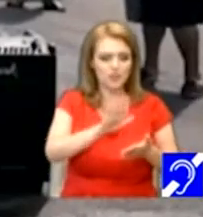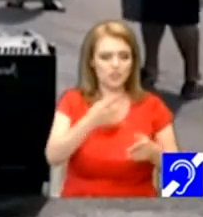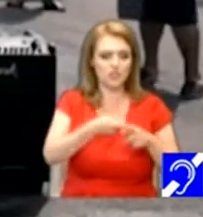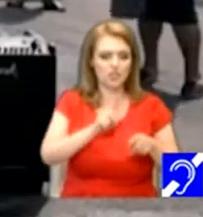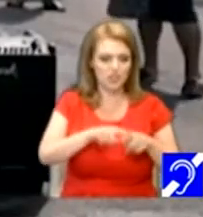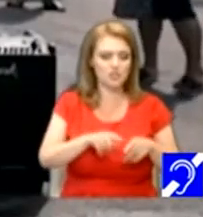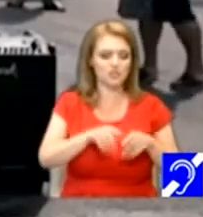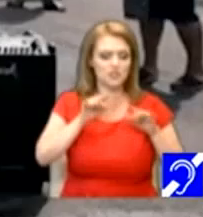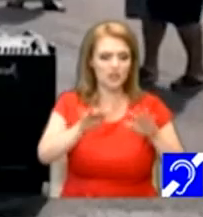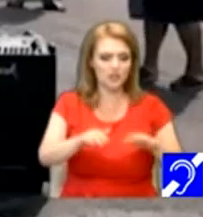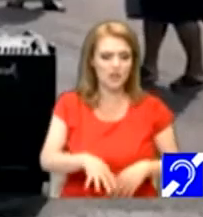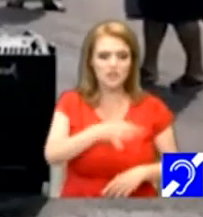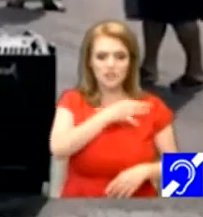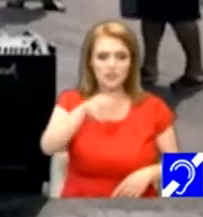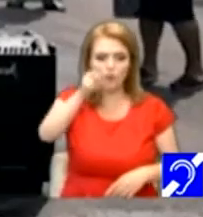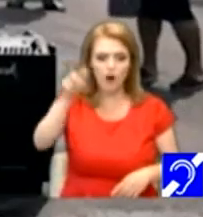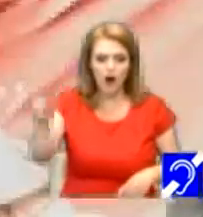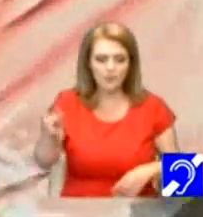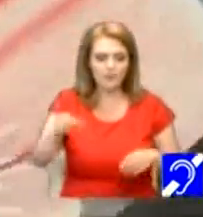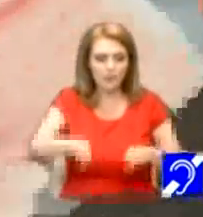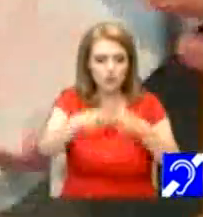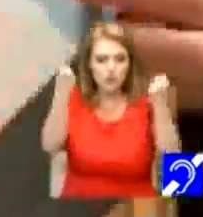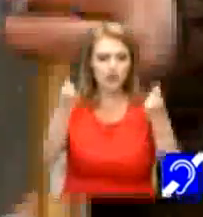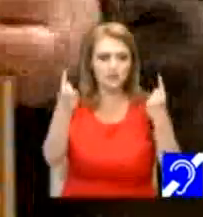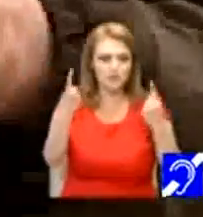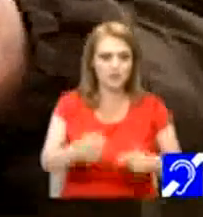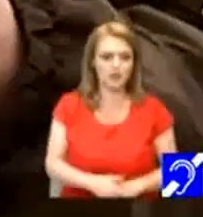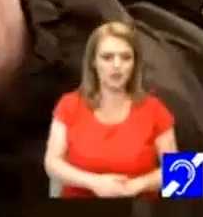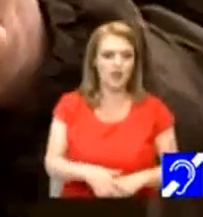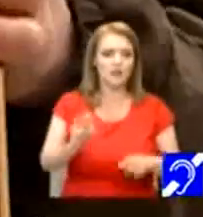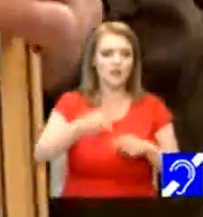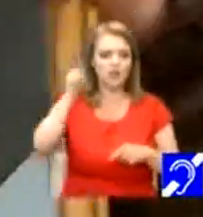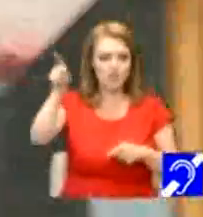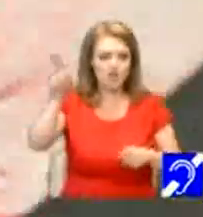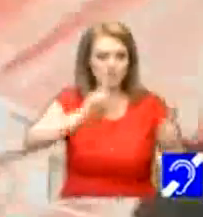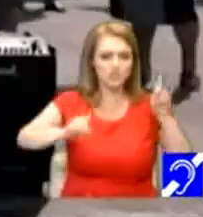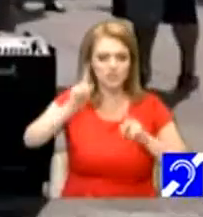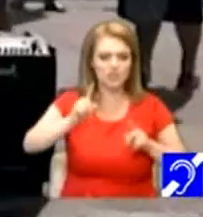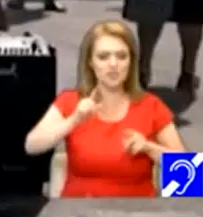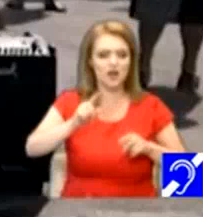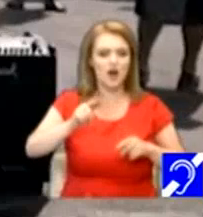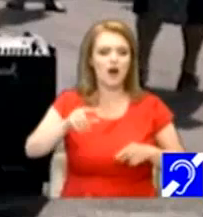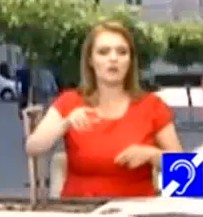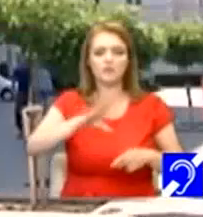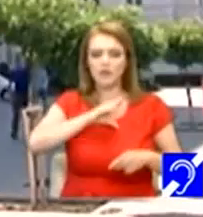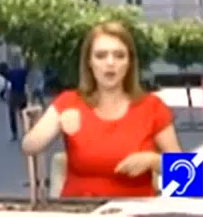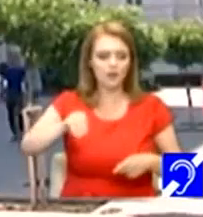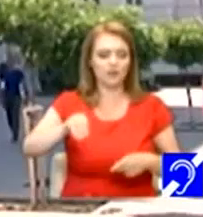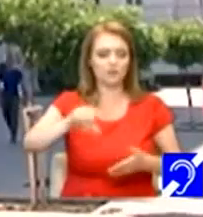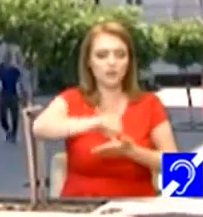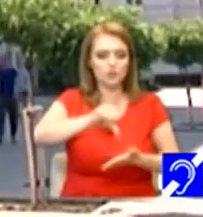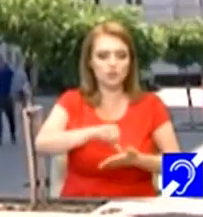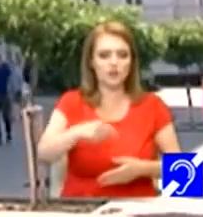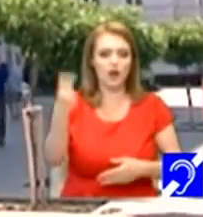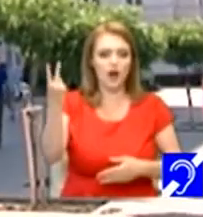acest complex, să zică oameni buni, se încală procedura. La acea ședință importantă au lipsit ambii avocați. Săptămâna